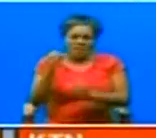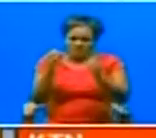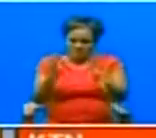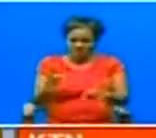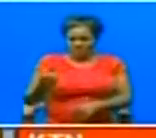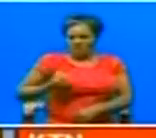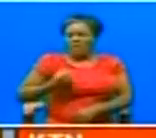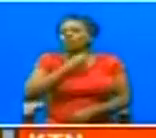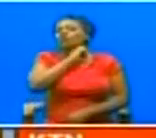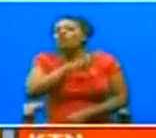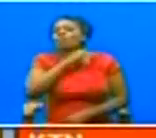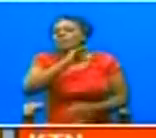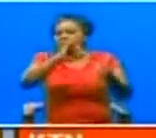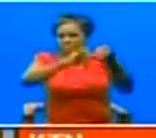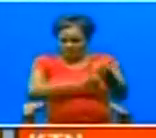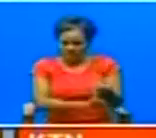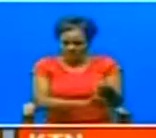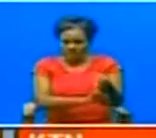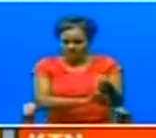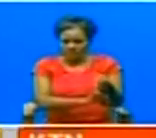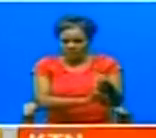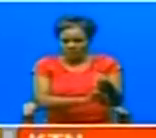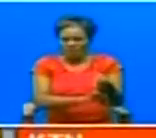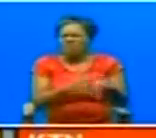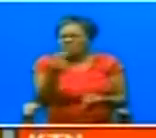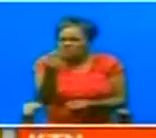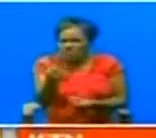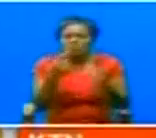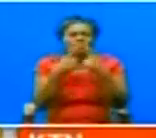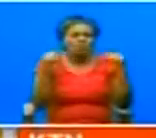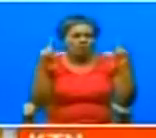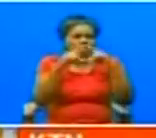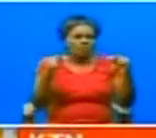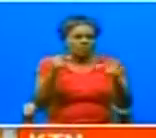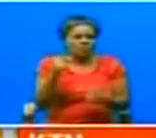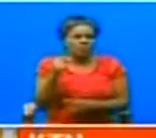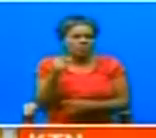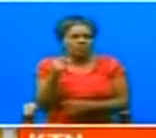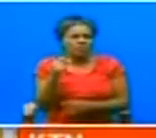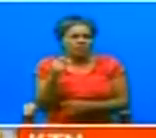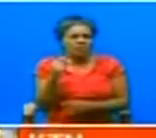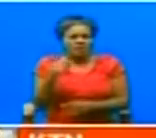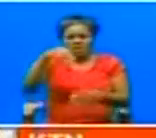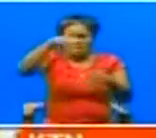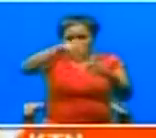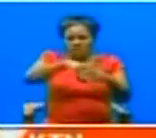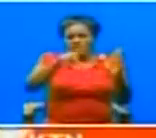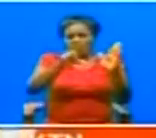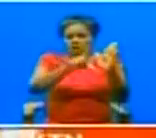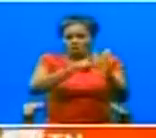Khadija alilalamika kuhusu ndoa yake, alikuwa ni mchache wa maneno. Semejiango kwanza